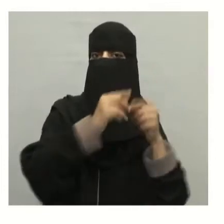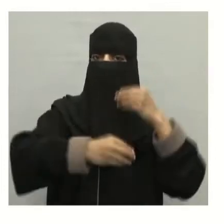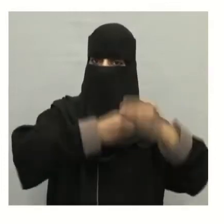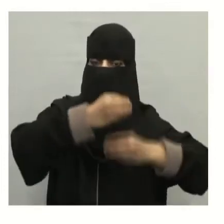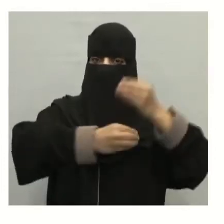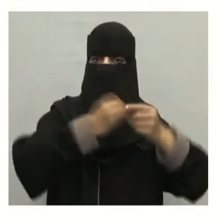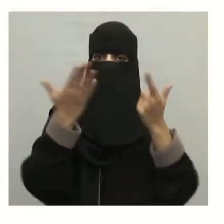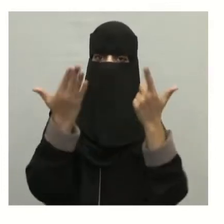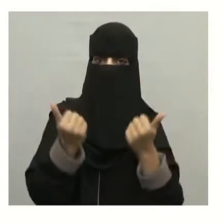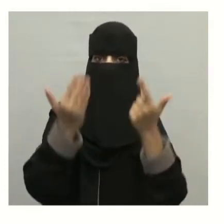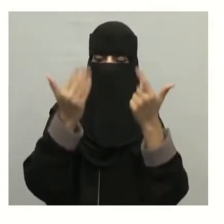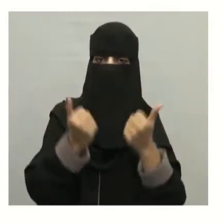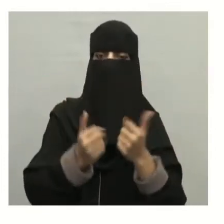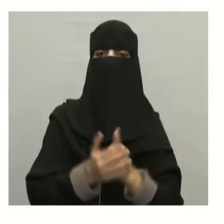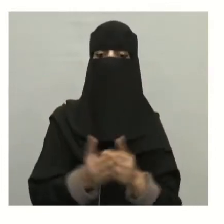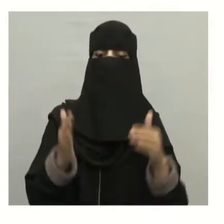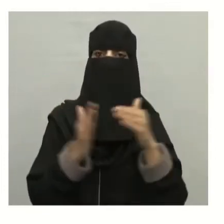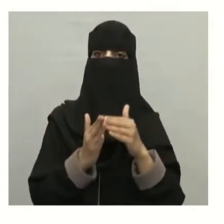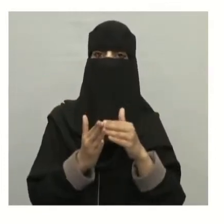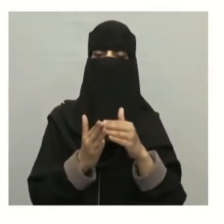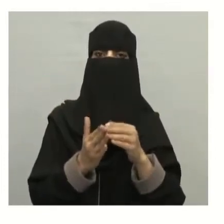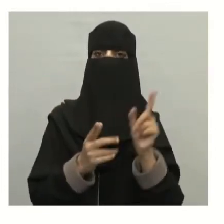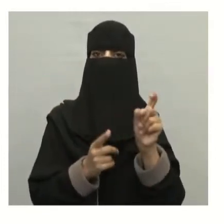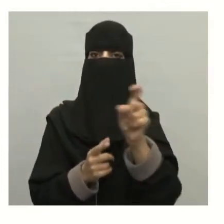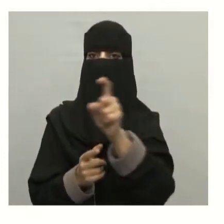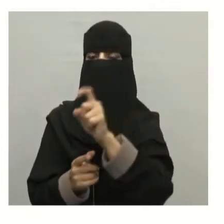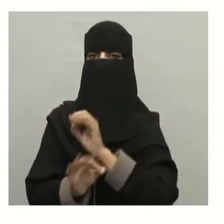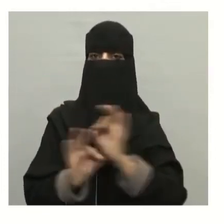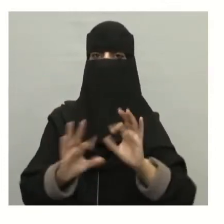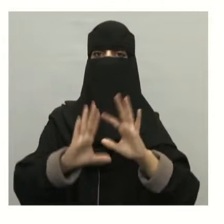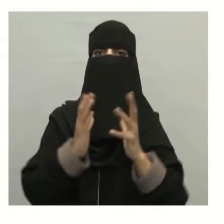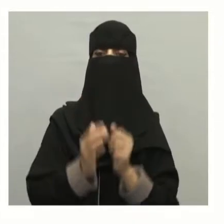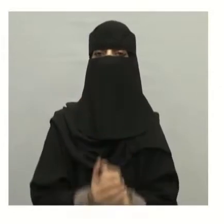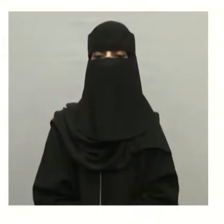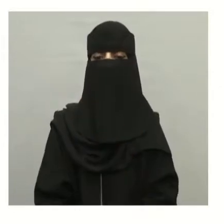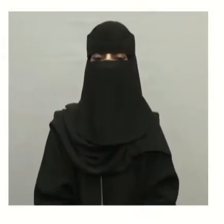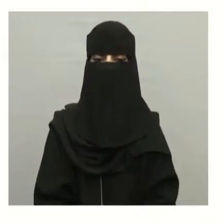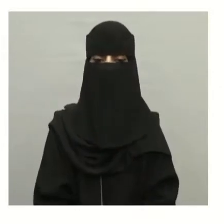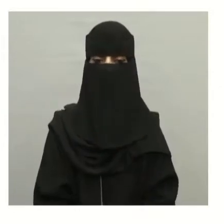تغييره، وأخيراً تعطير الغرفة.